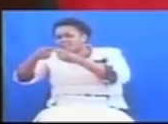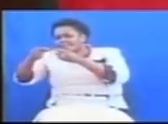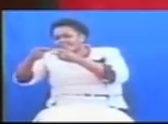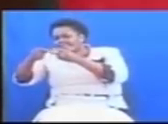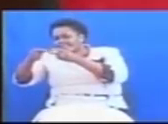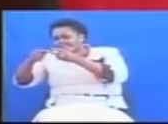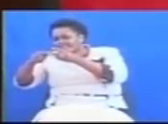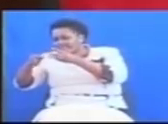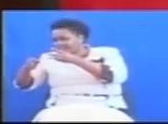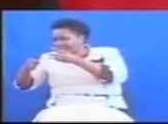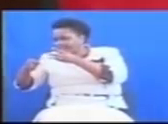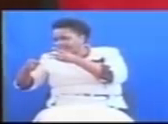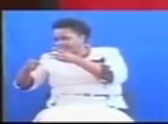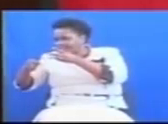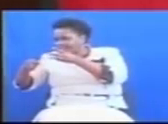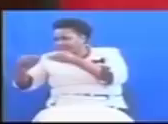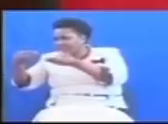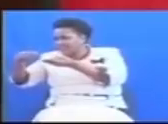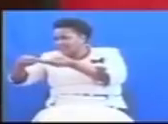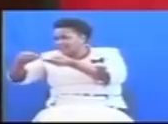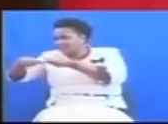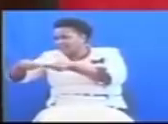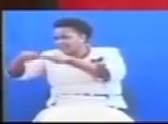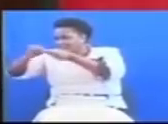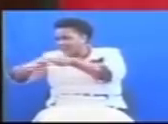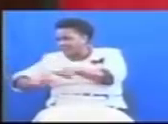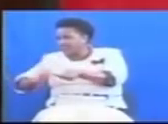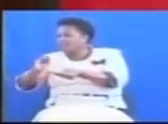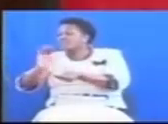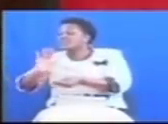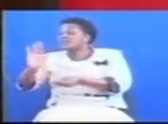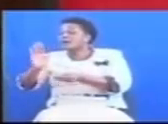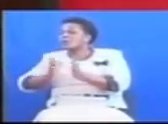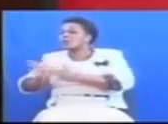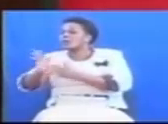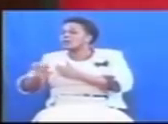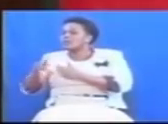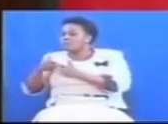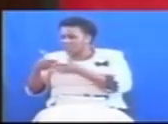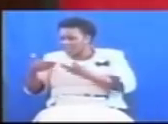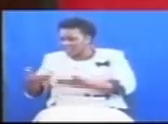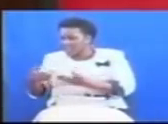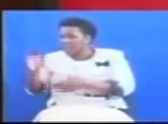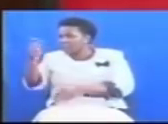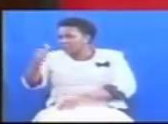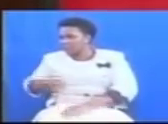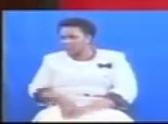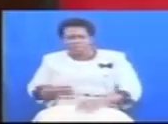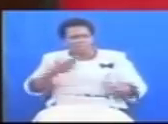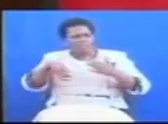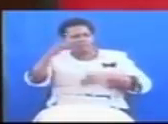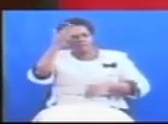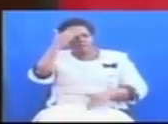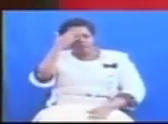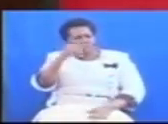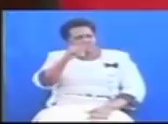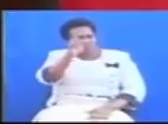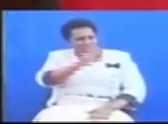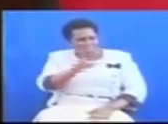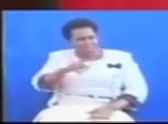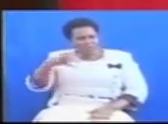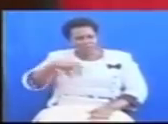wao cheki zao hazijaandaliwa mpaka sasa. Naomba nifahamu ni lini wizara ya fedha na ninyi